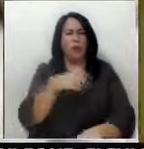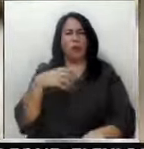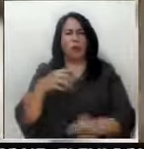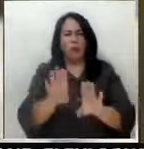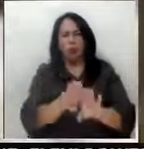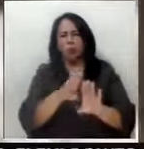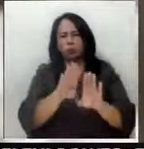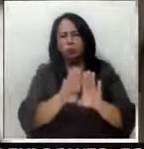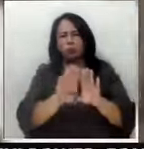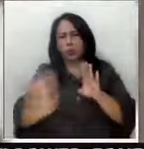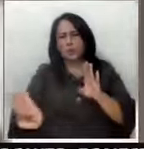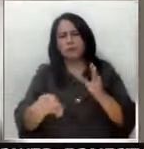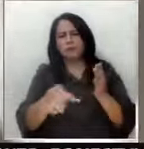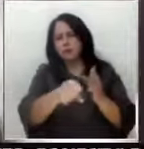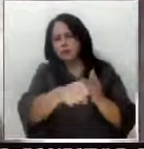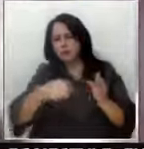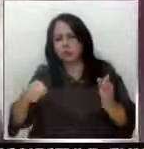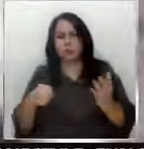pintuan.